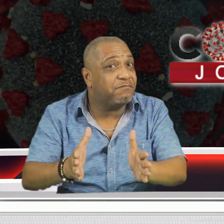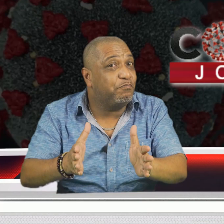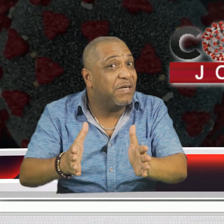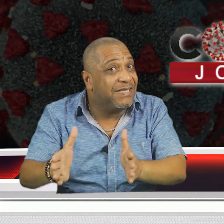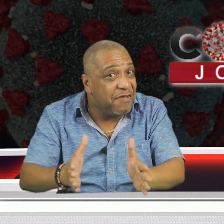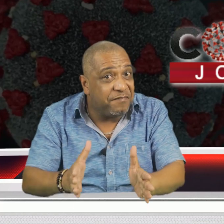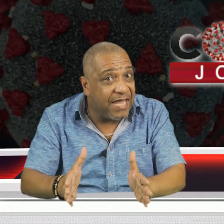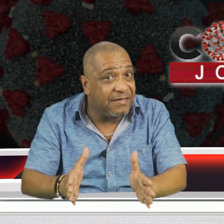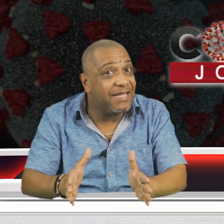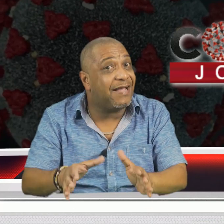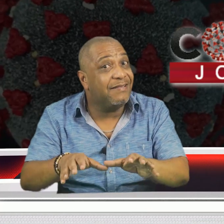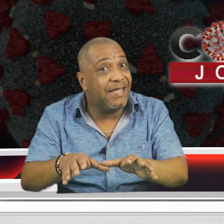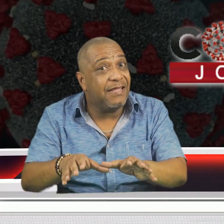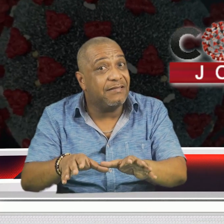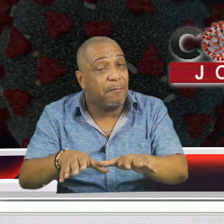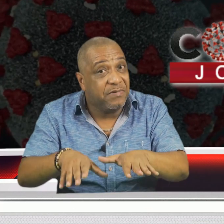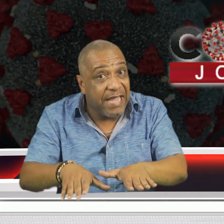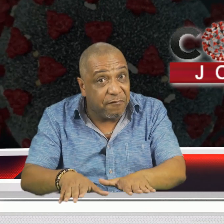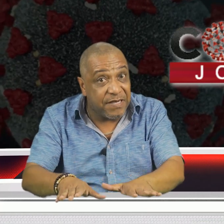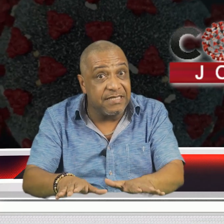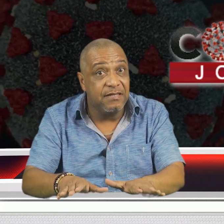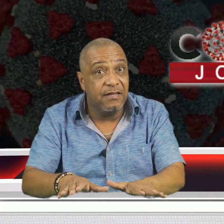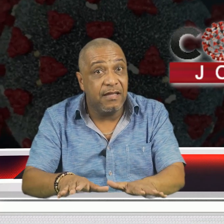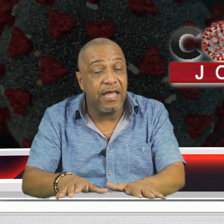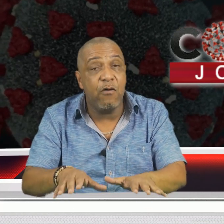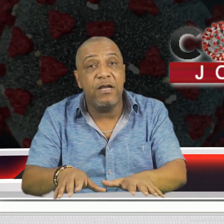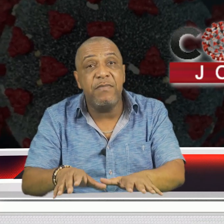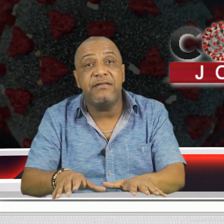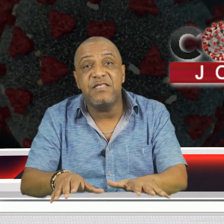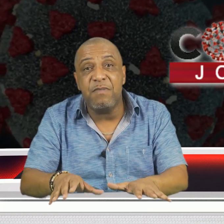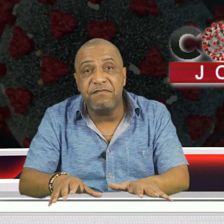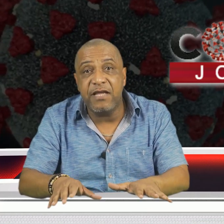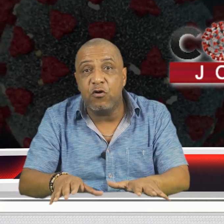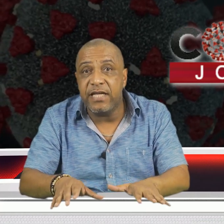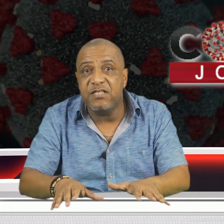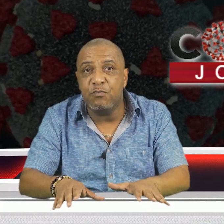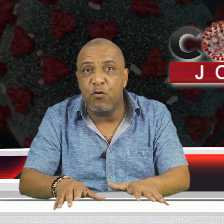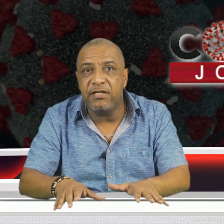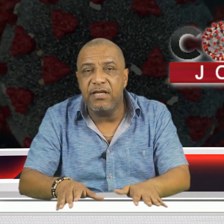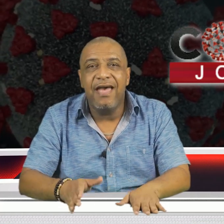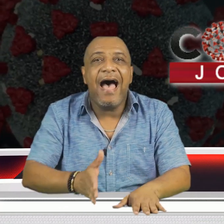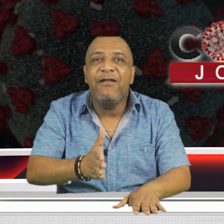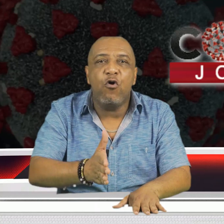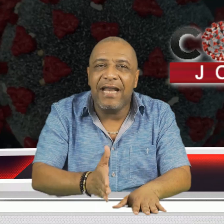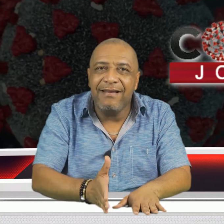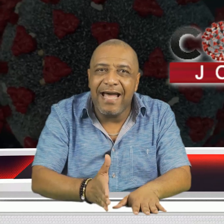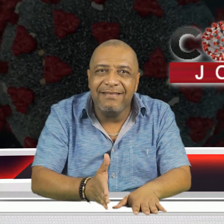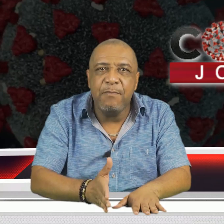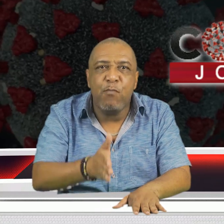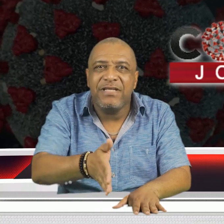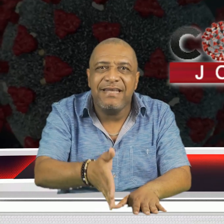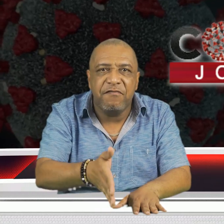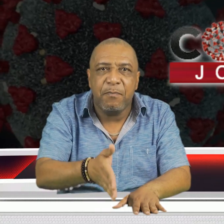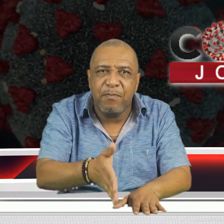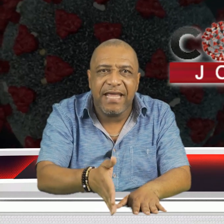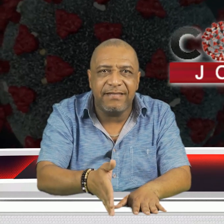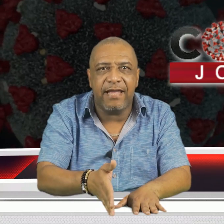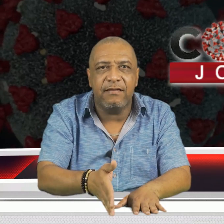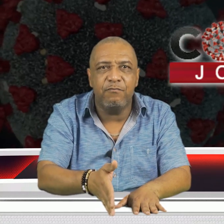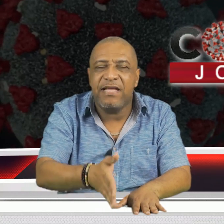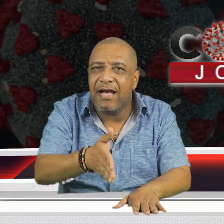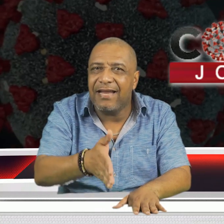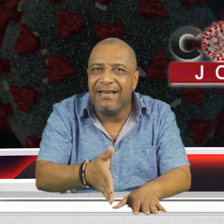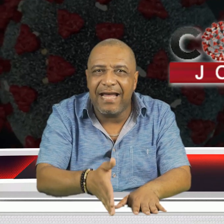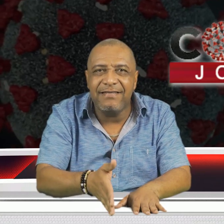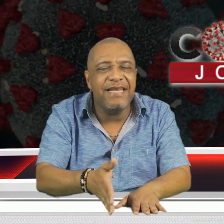if bedrijf de die kan de tap de fasi, en wan mek des maf dengo teki spoiti, ano granlanti poti na